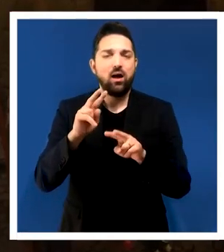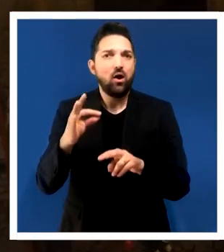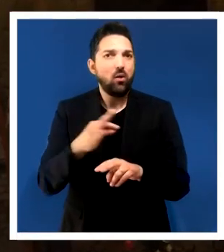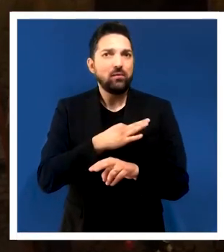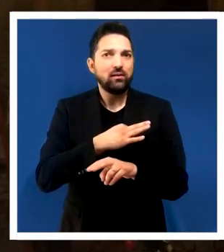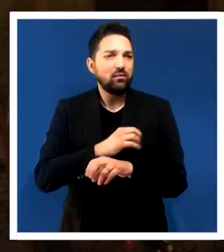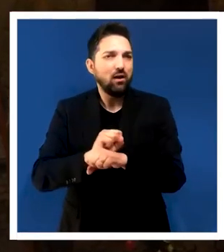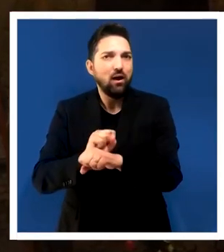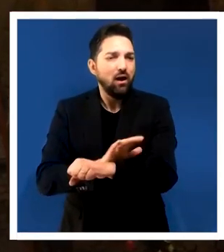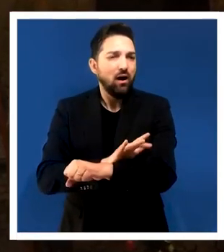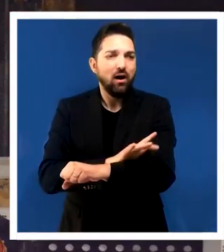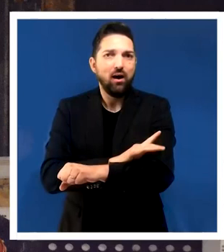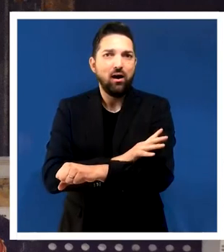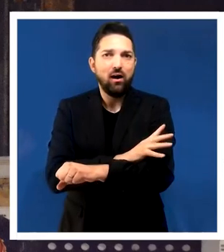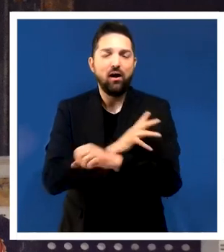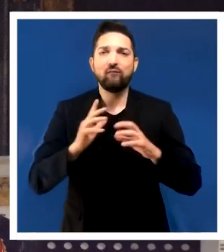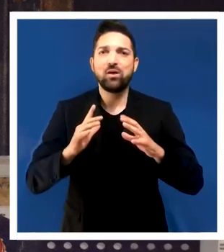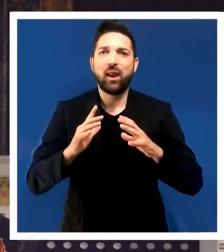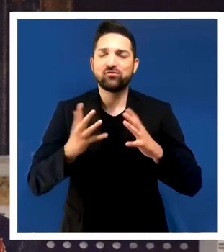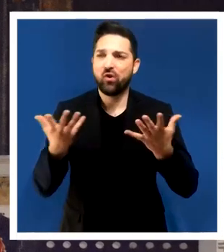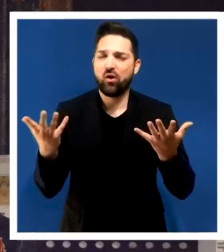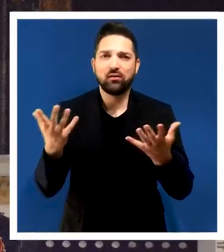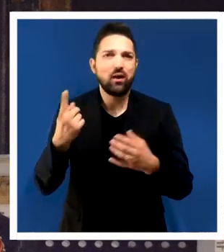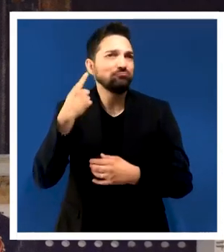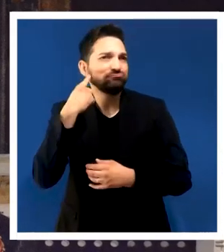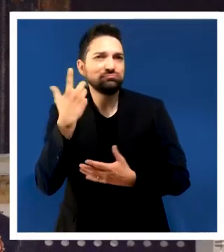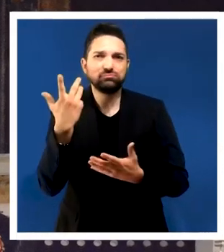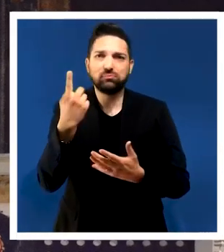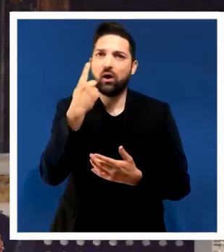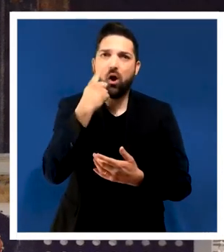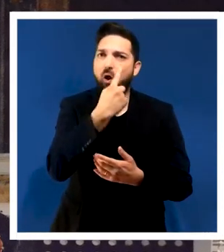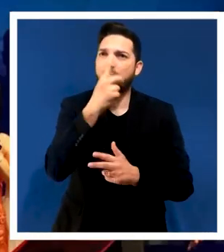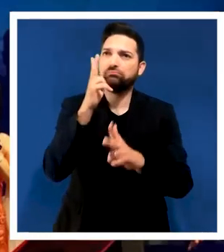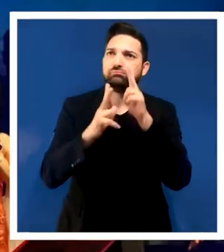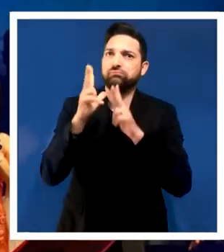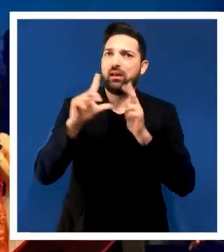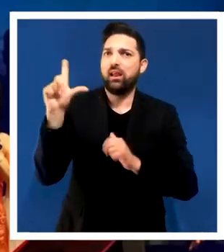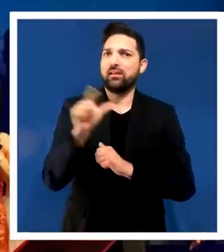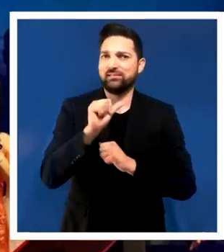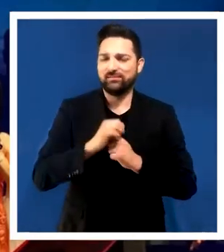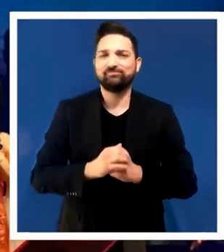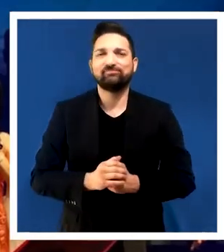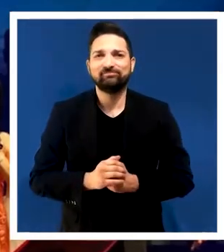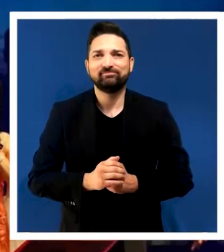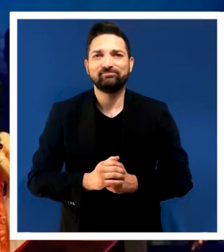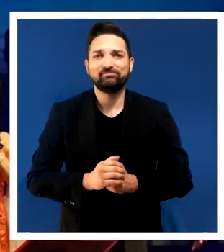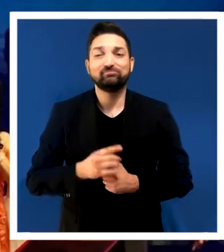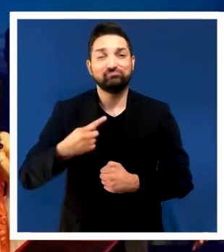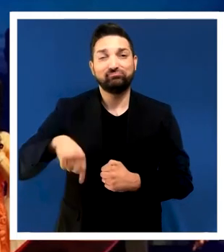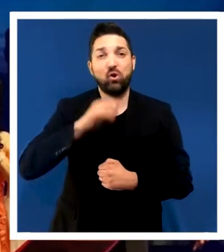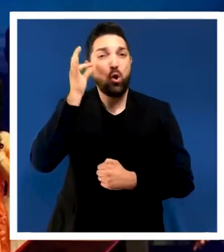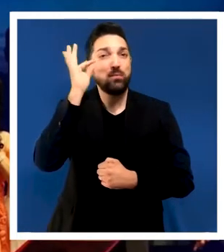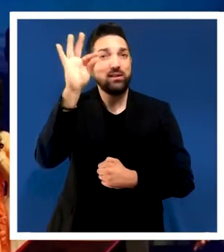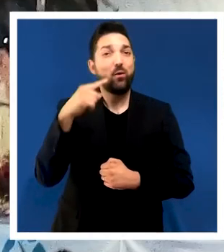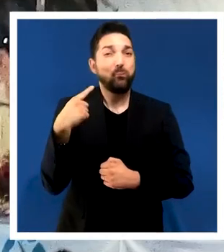vibrazioni, ascoltarla con l'udito o per mezzo della lingua dei segni italiana. È l'obiettivo della